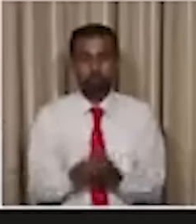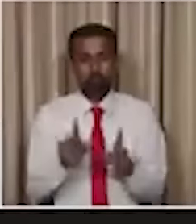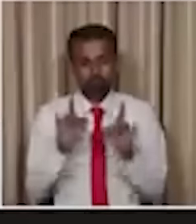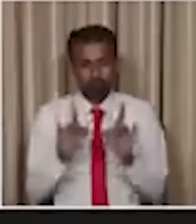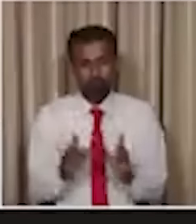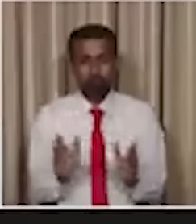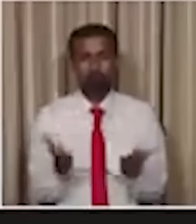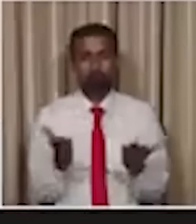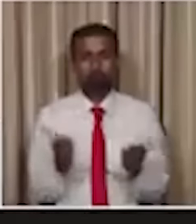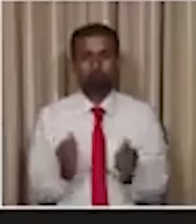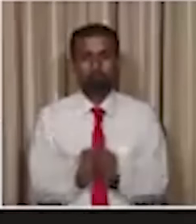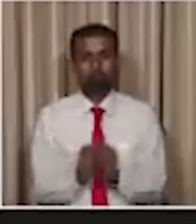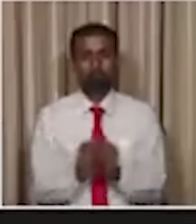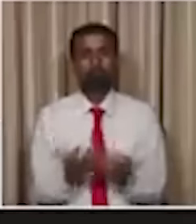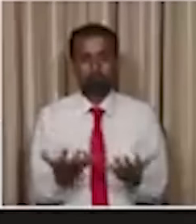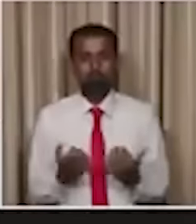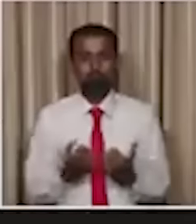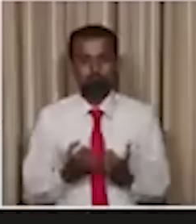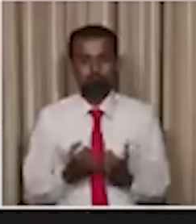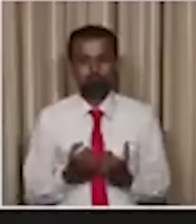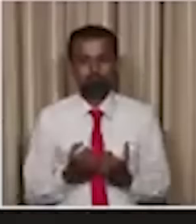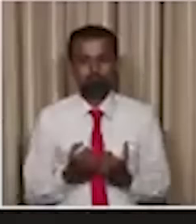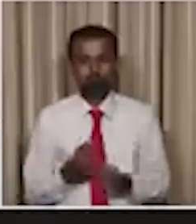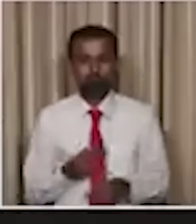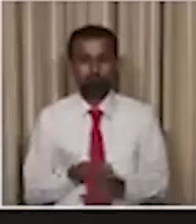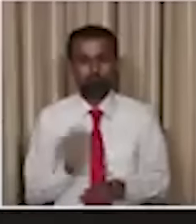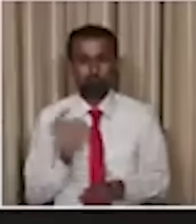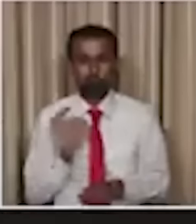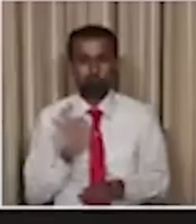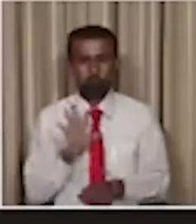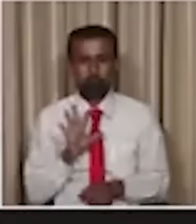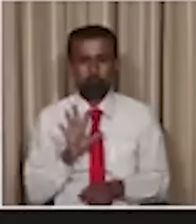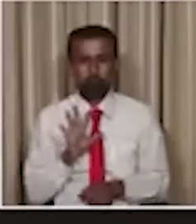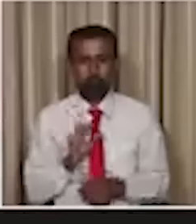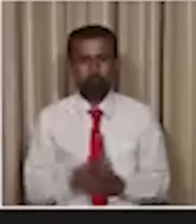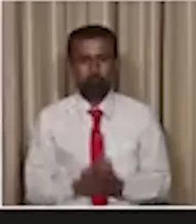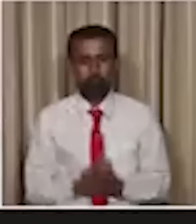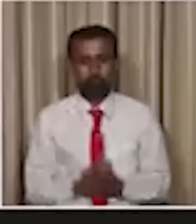යන්නත් කටයුතු කරන්න ඕනේ. ඒ නිසා ගරුව මන්ත්‍රීතුමා මිනිත්තු 5කින්. ඔව්